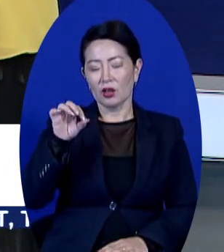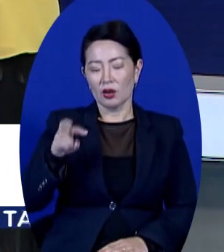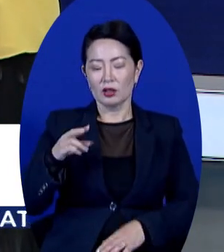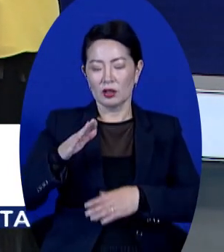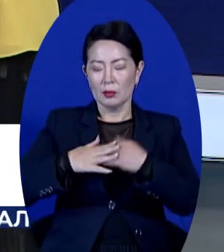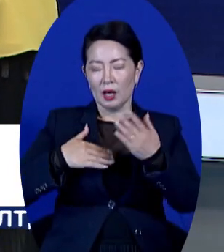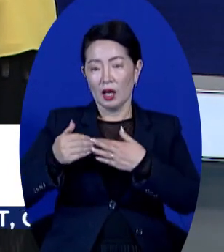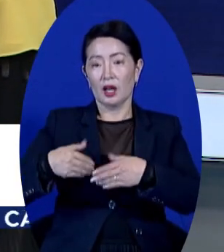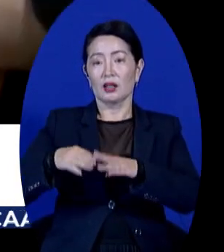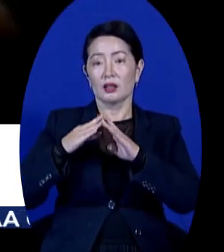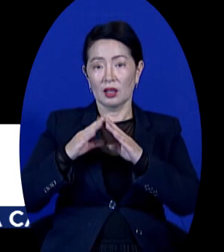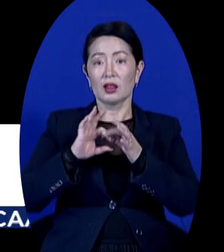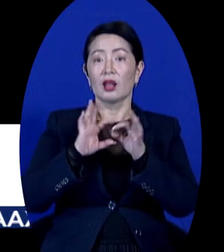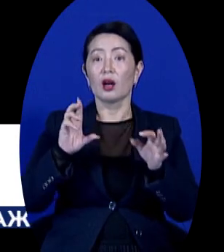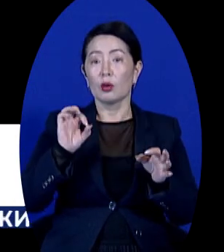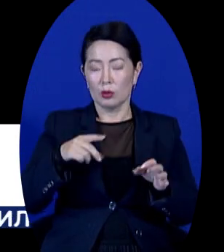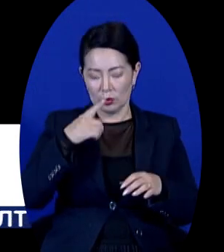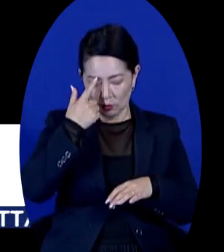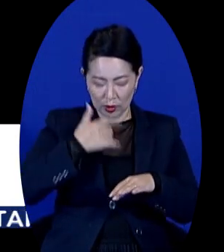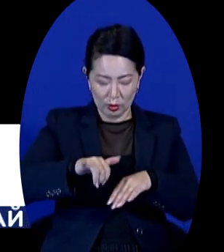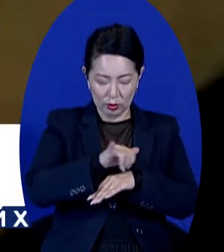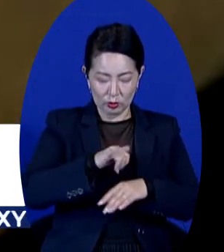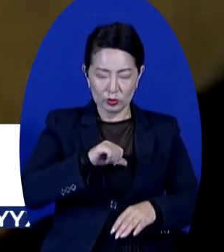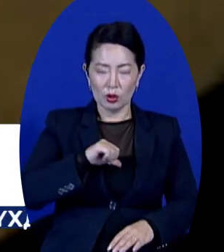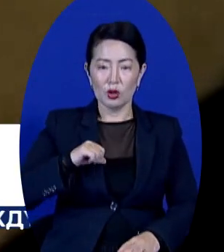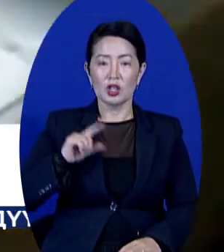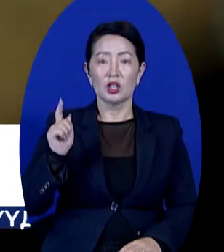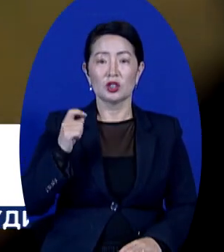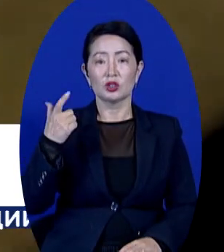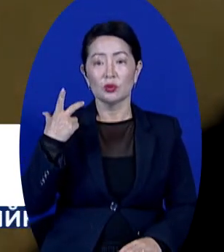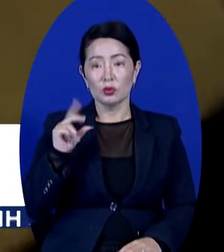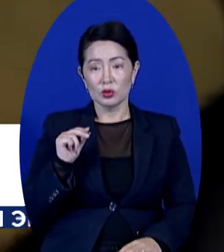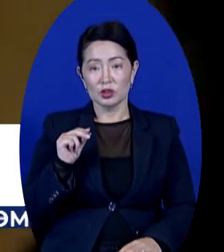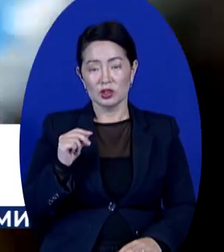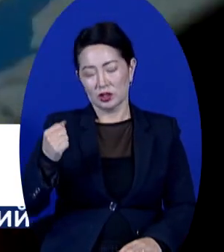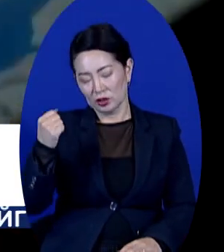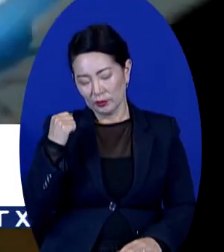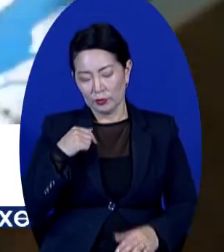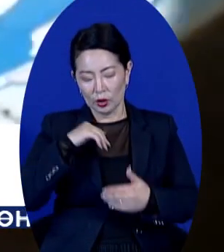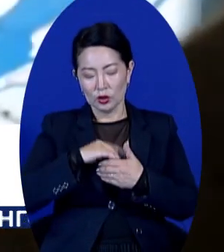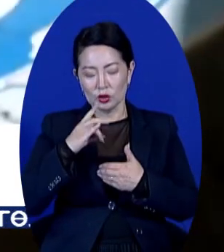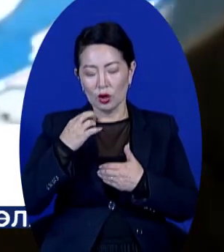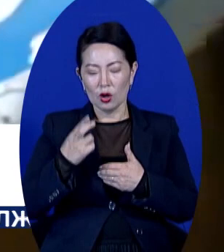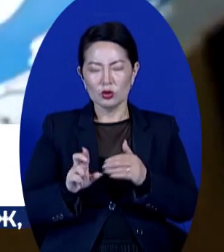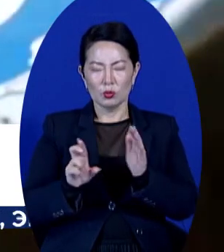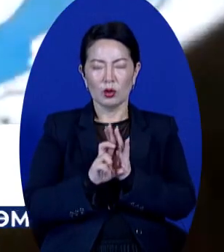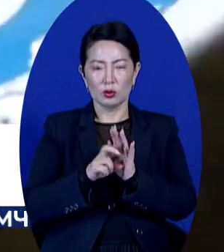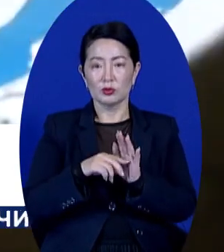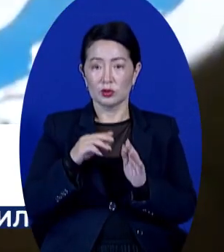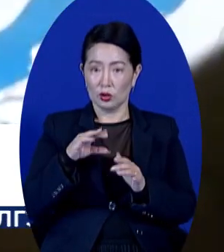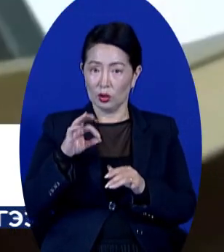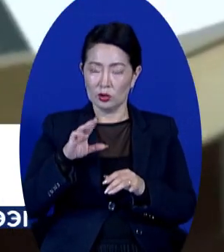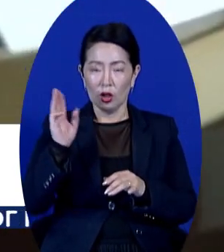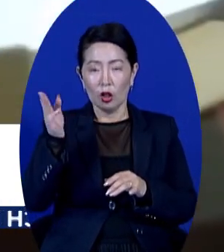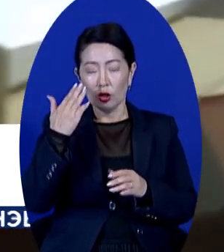ашиглалтанд оруулснаар манай улсын эрчим хүчний систем өөрийн тохируулгатай мөн нөөц хүчин чадалтай болох юм гэж тооцдог. За илүү